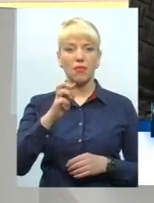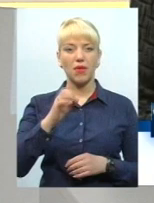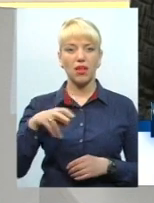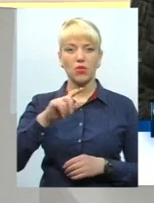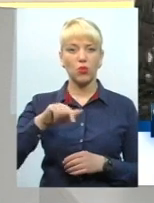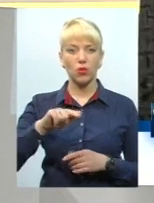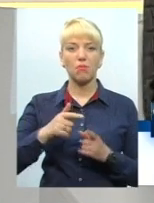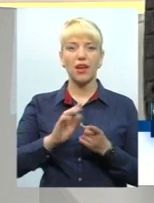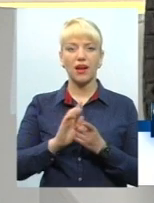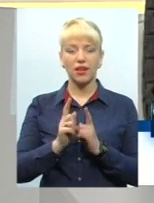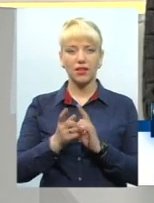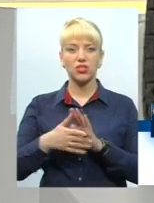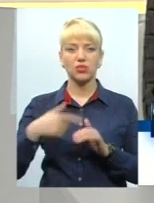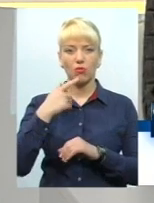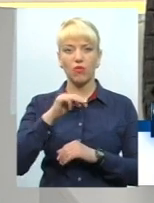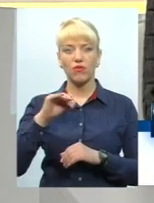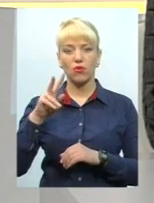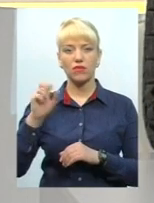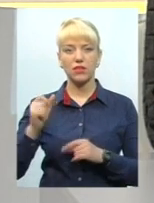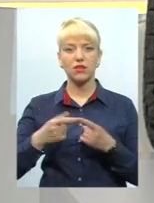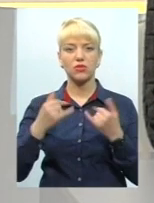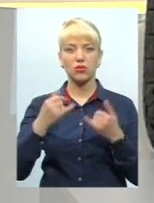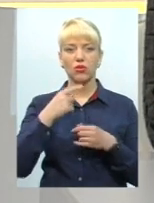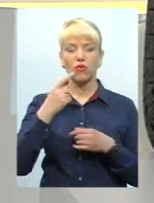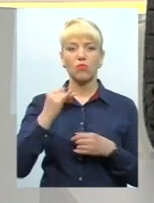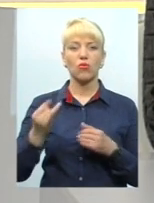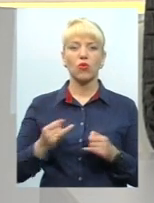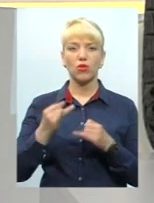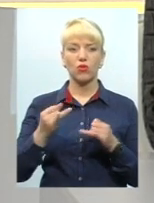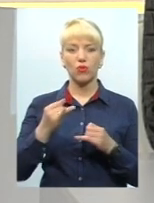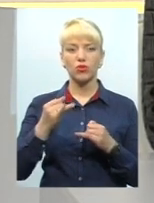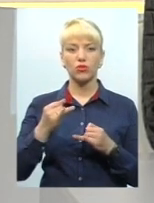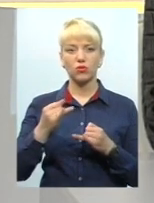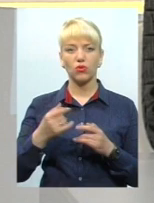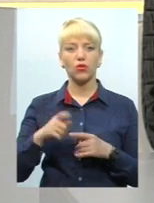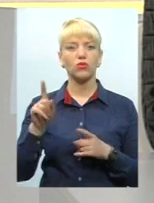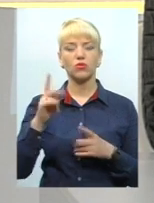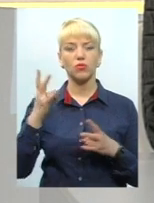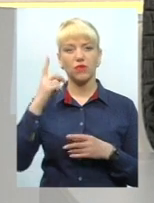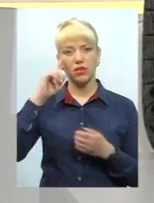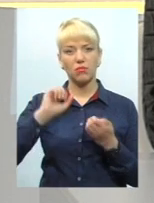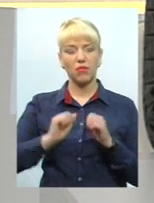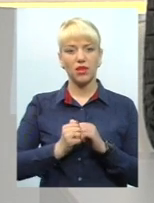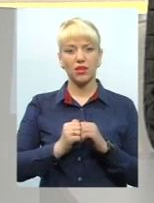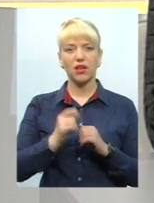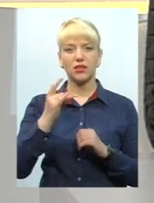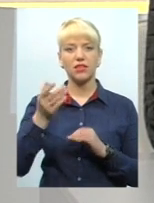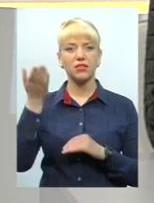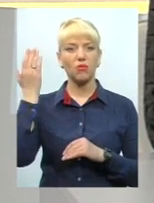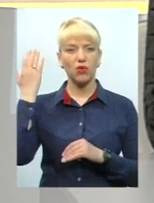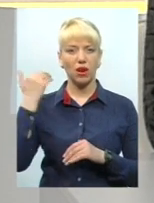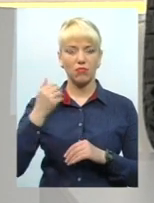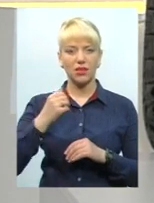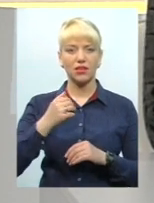Оксани Фіновської. І нині ми говоримо про уроки історії. Що маємо пам'ятати з буремних часів